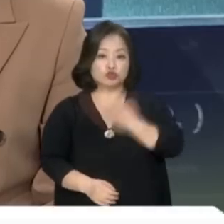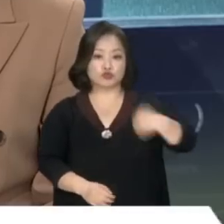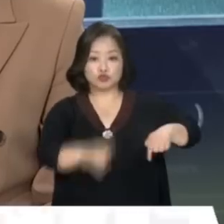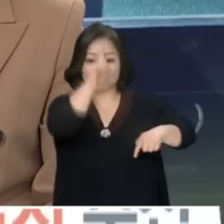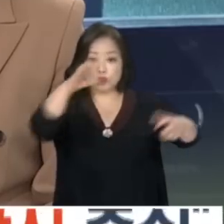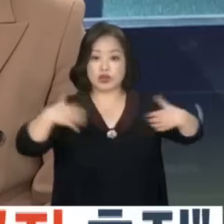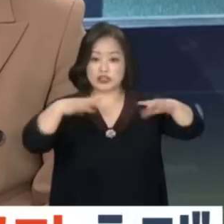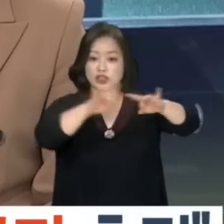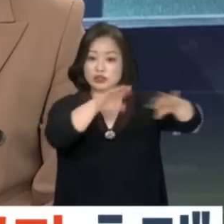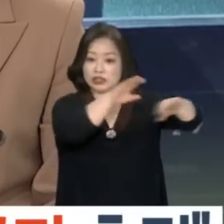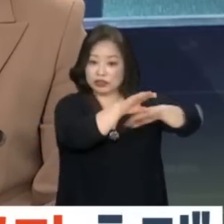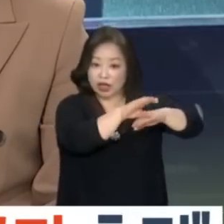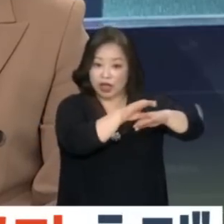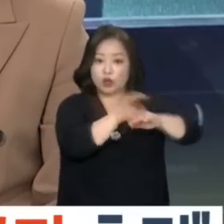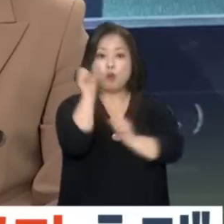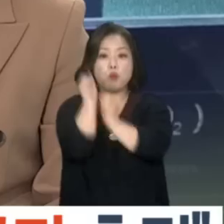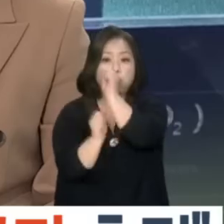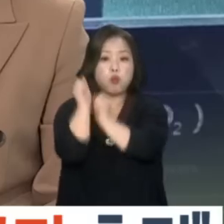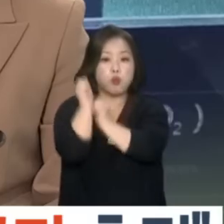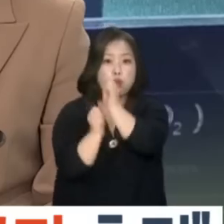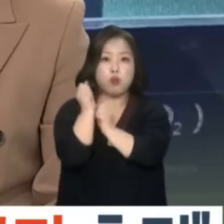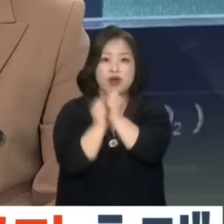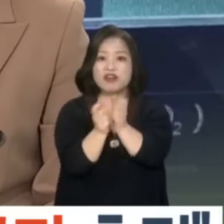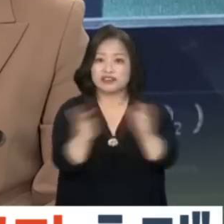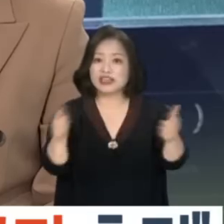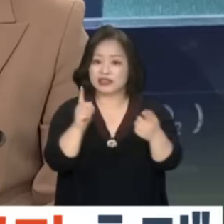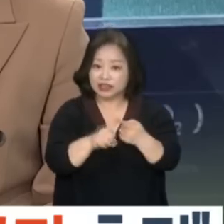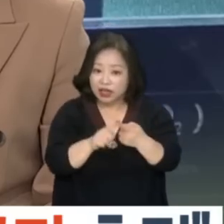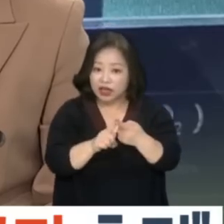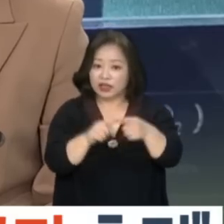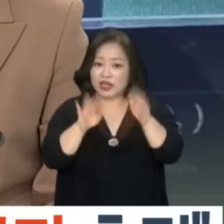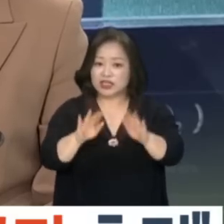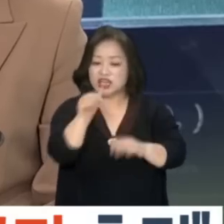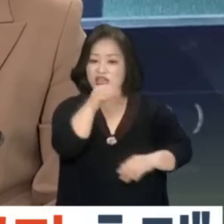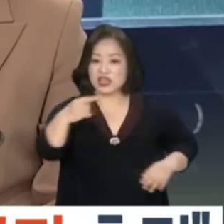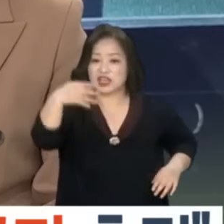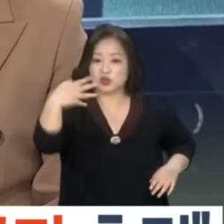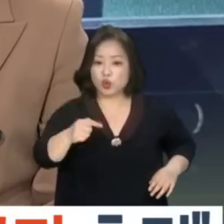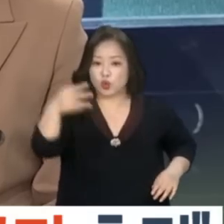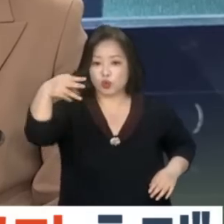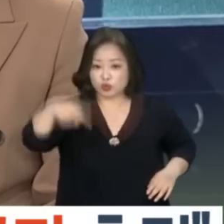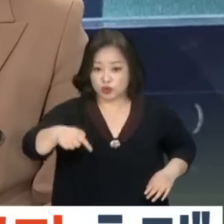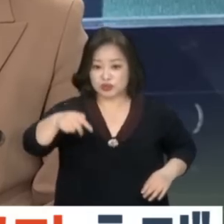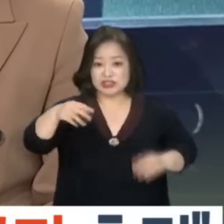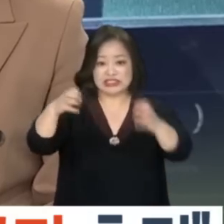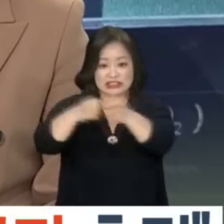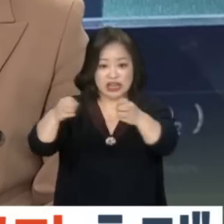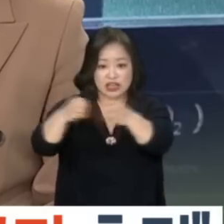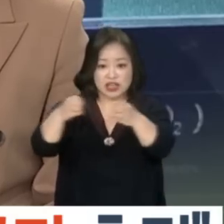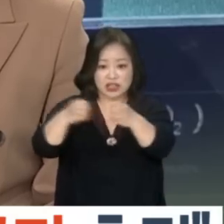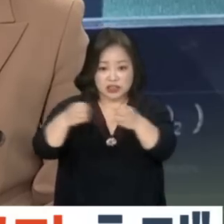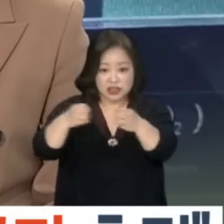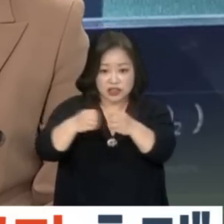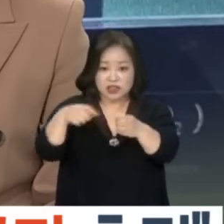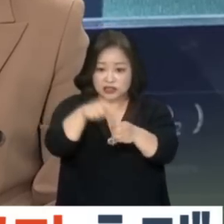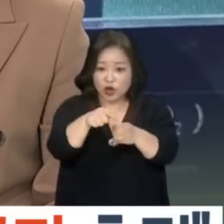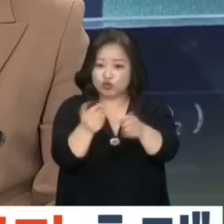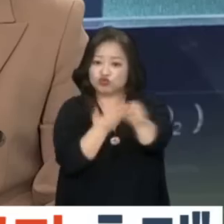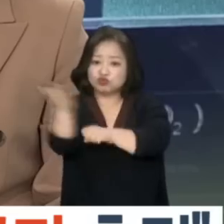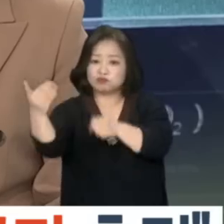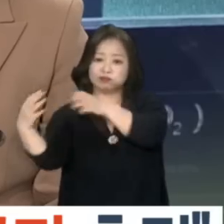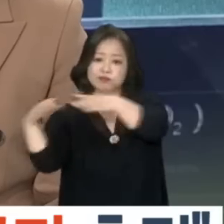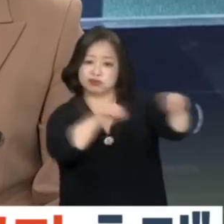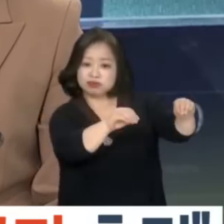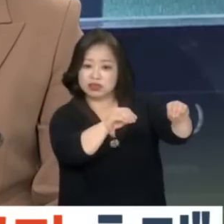중국 정부가 전기차와 모터 등에 필요한 히토리오 자석의 공급망을 통제하기 위해 제조기술 수출 금지를 추진하고 있다는 보도가